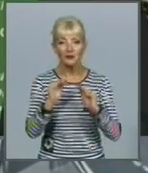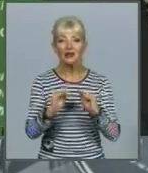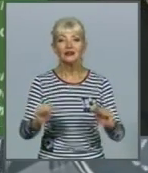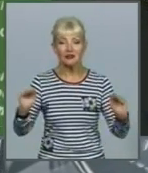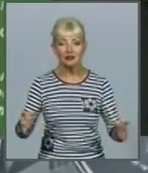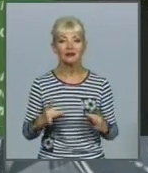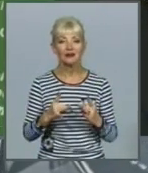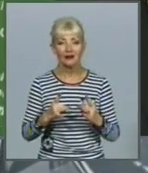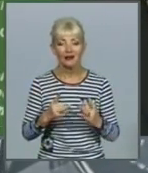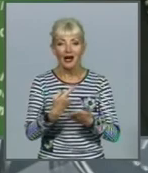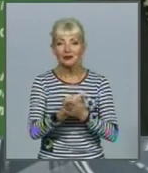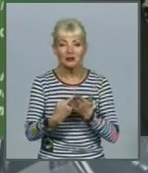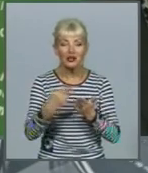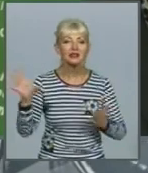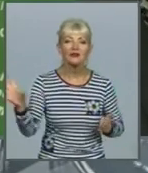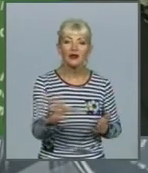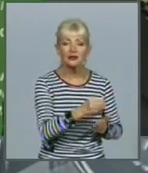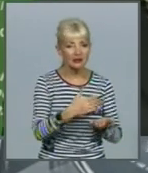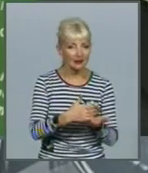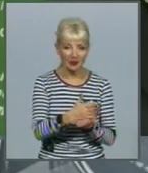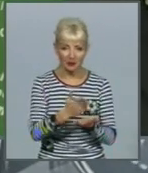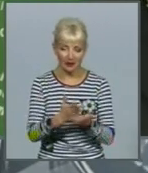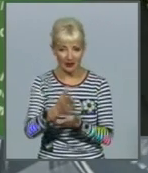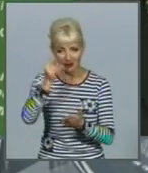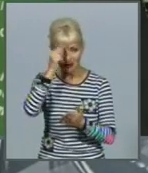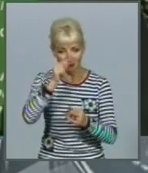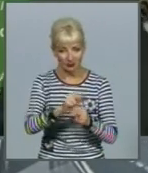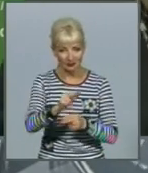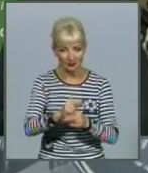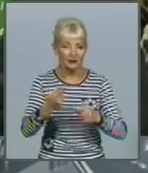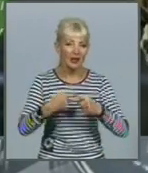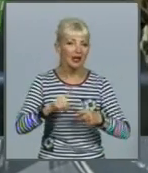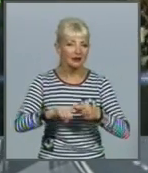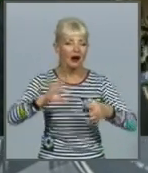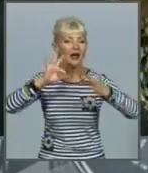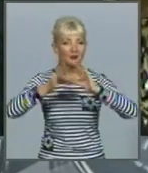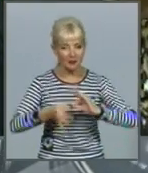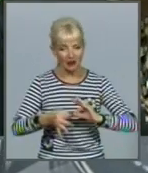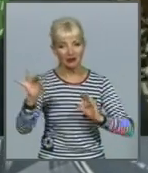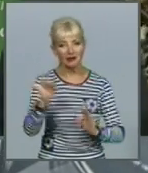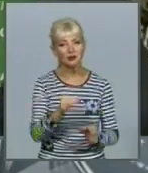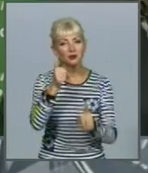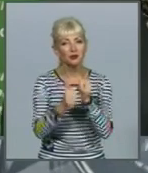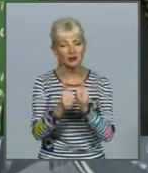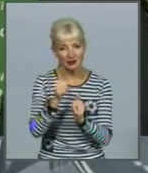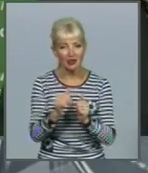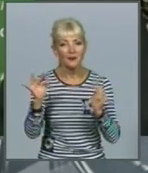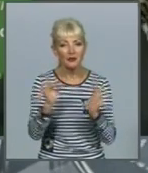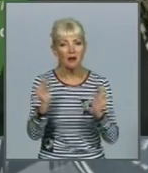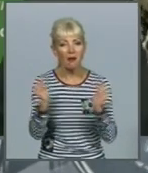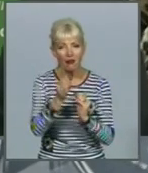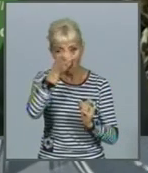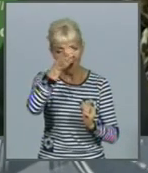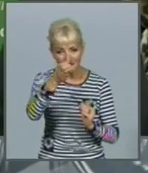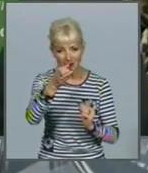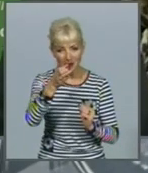усіх напрямах освітньої діяльності. Це і олімпіади, і турніри, і мала академія наук. А таких спортсменів,